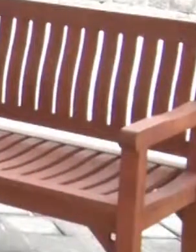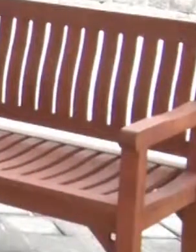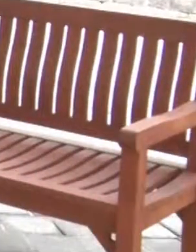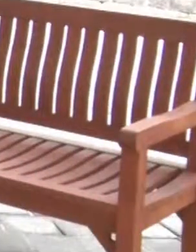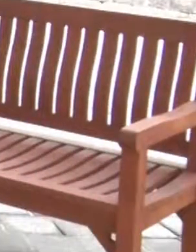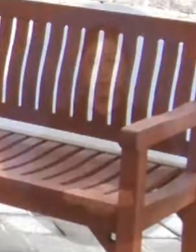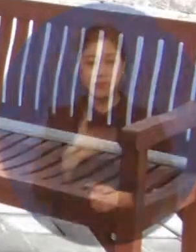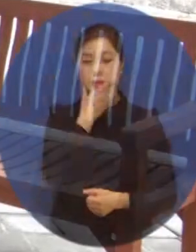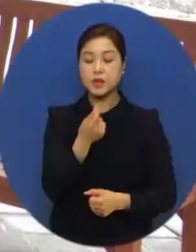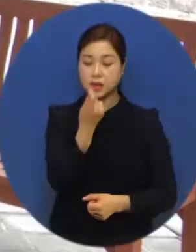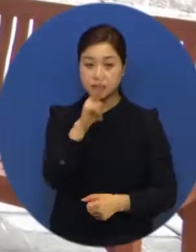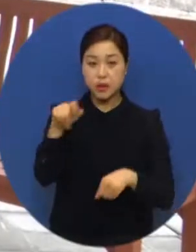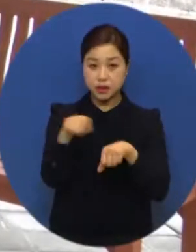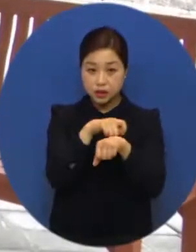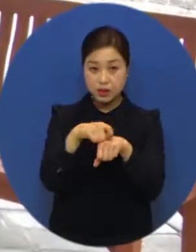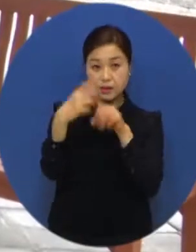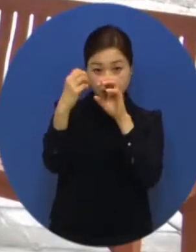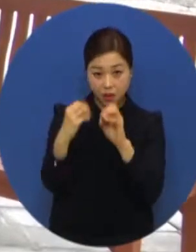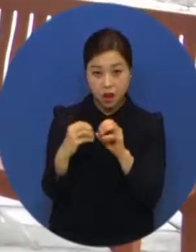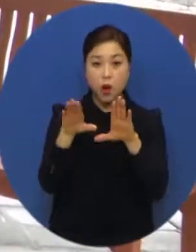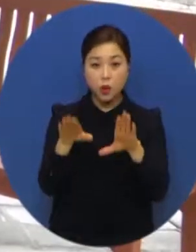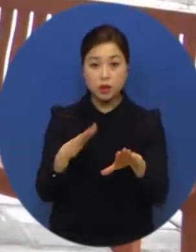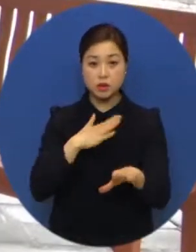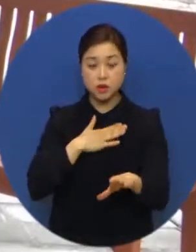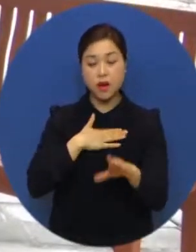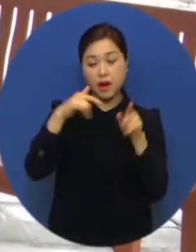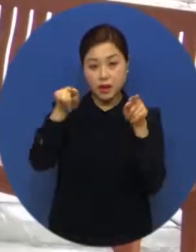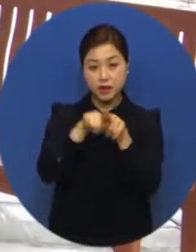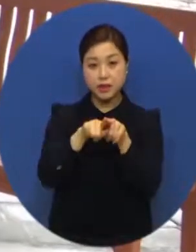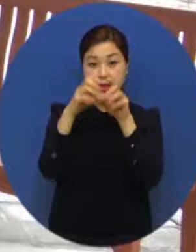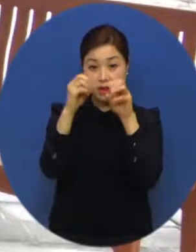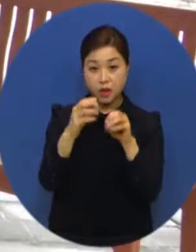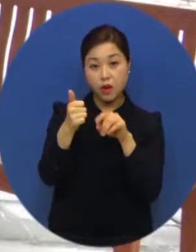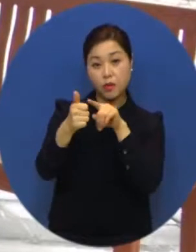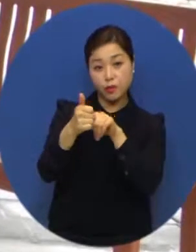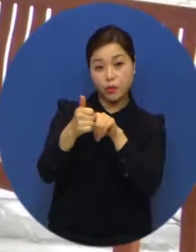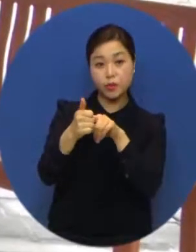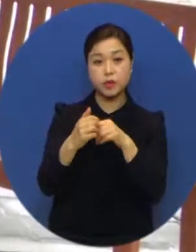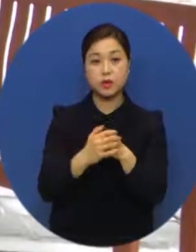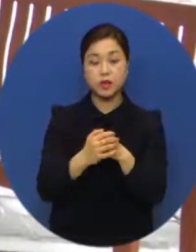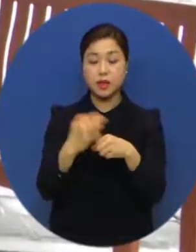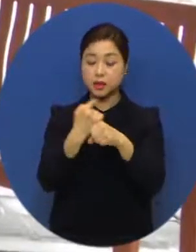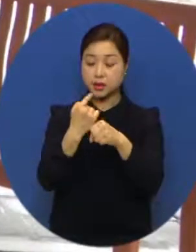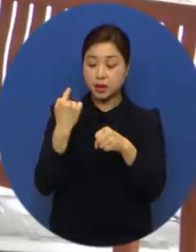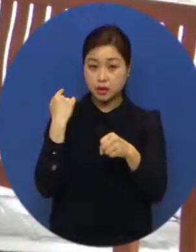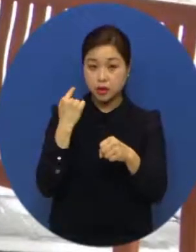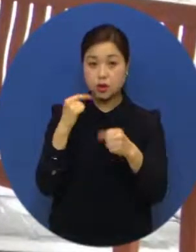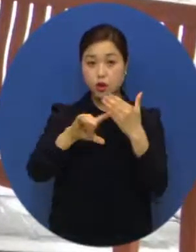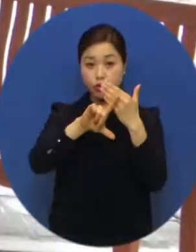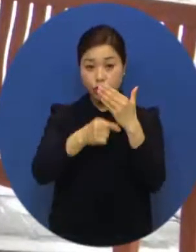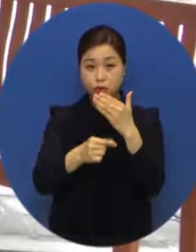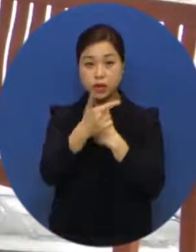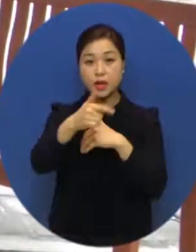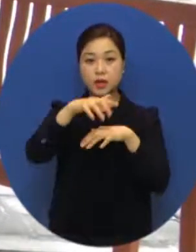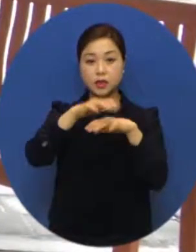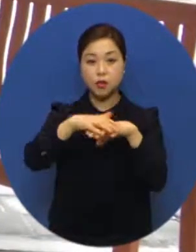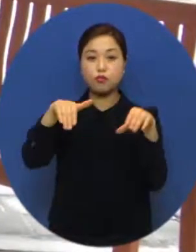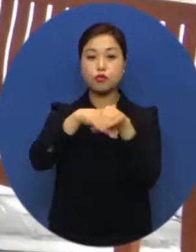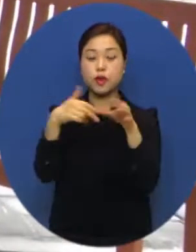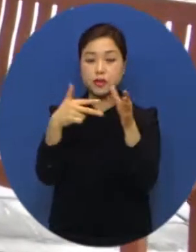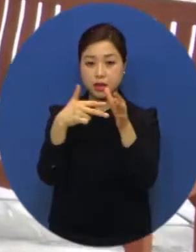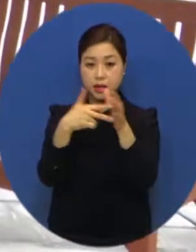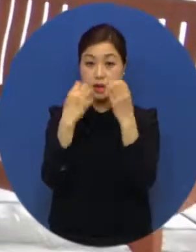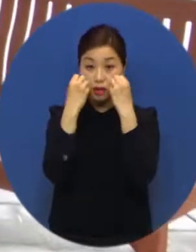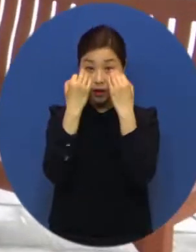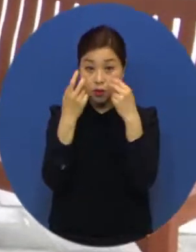네, 복지TV 특집 대담. 오늘 저와 함께 이야기 나눠볼 분은요, 작년 9월에 대전문화재단에 새로 취임하신